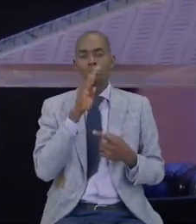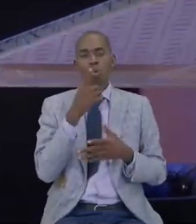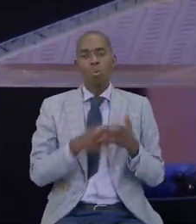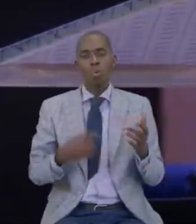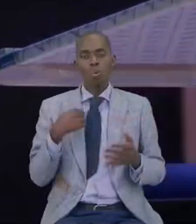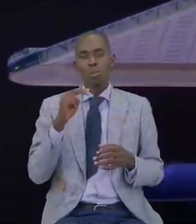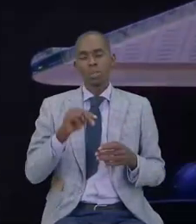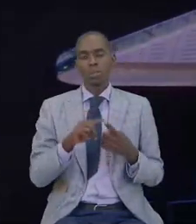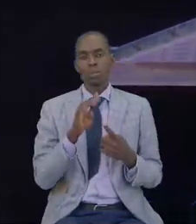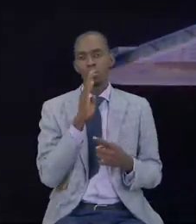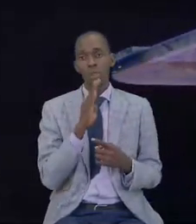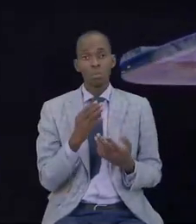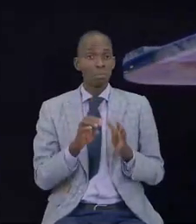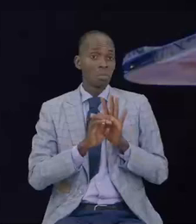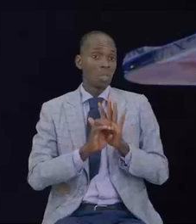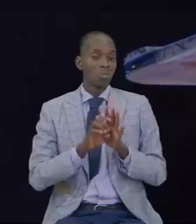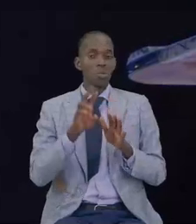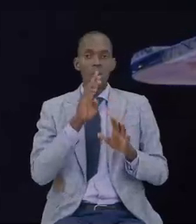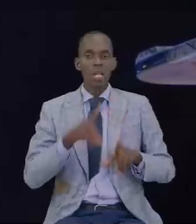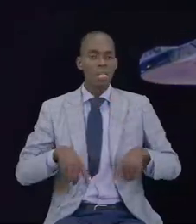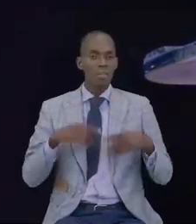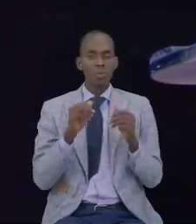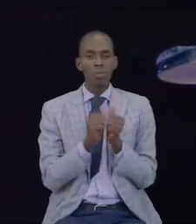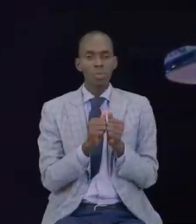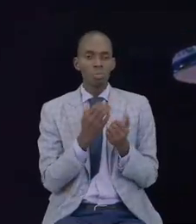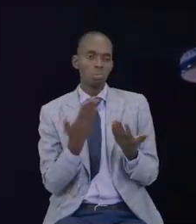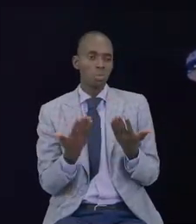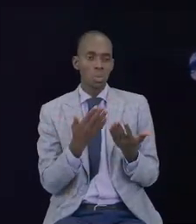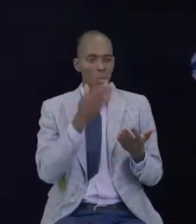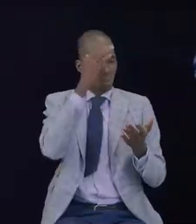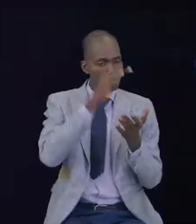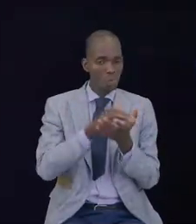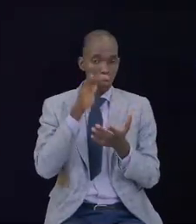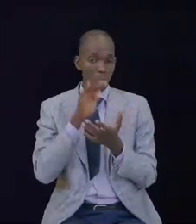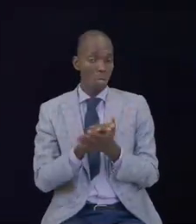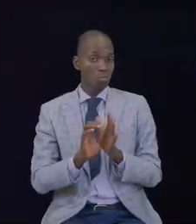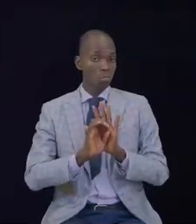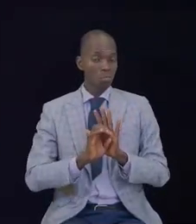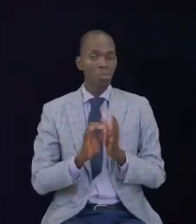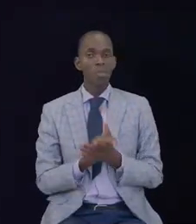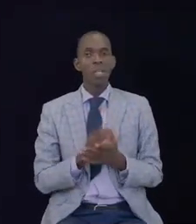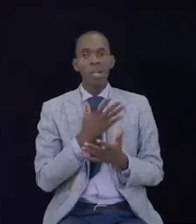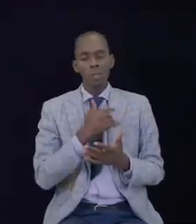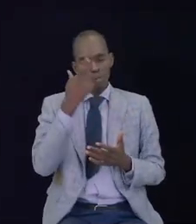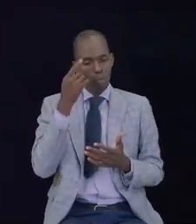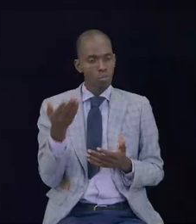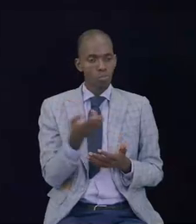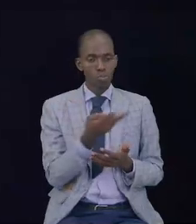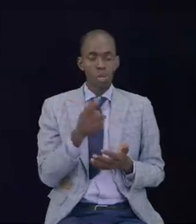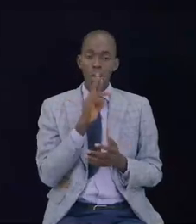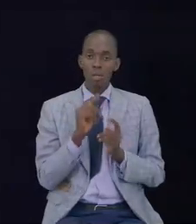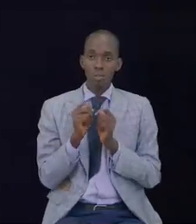vis ensemble avec ton mari ou et ton épouse. Parce que vous êtes ensemble, tu dois lui